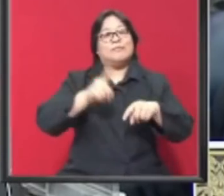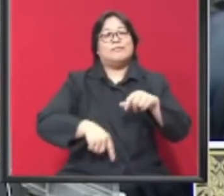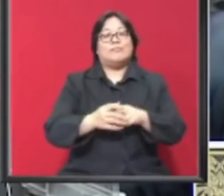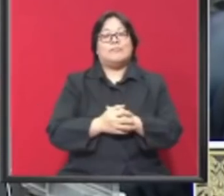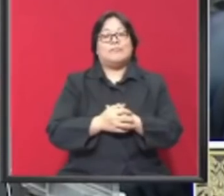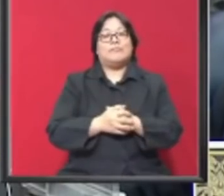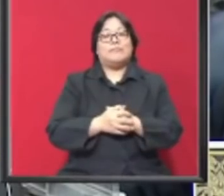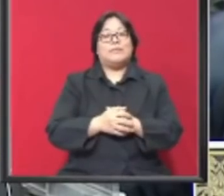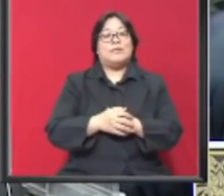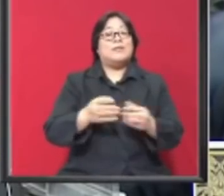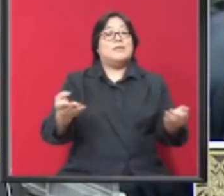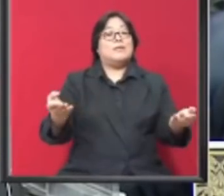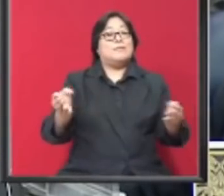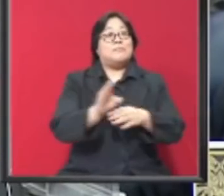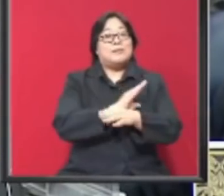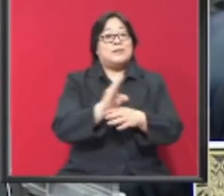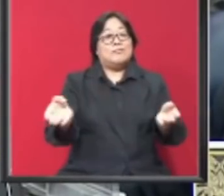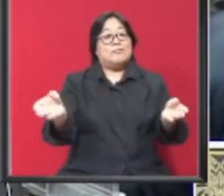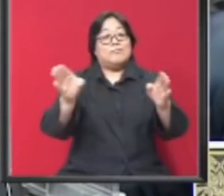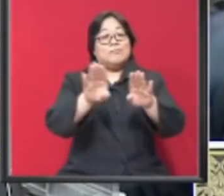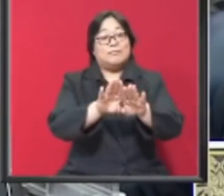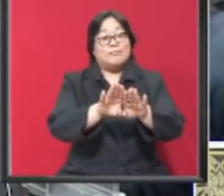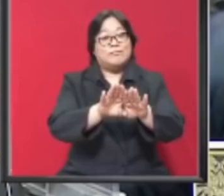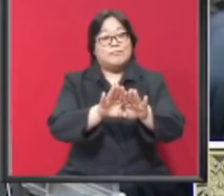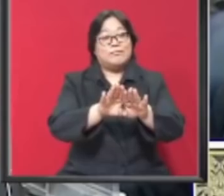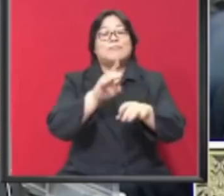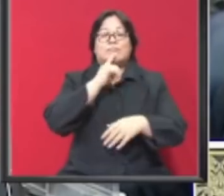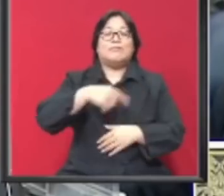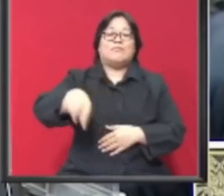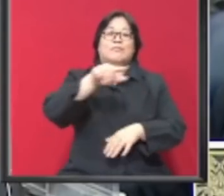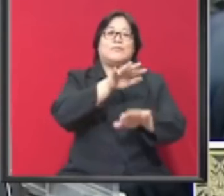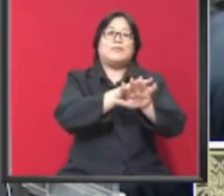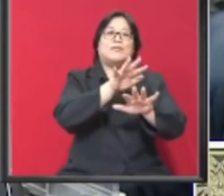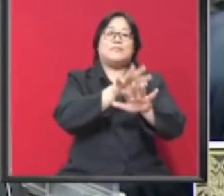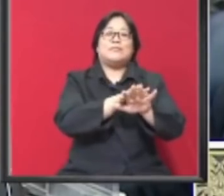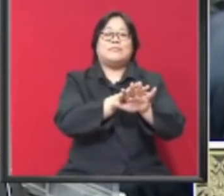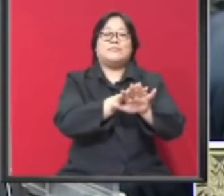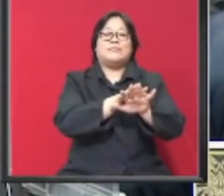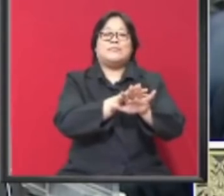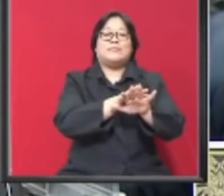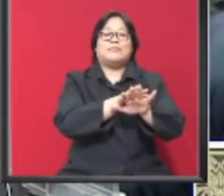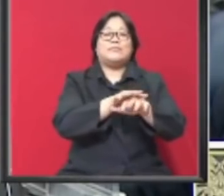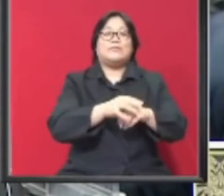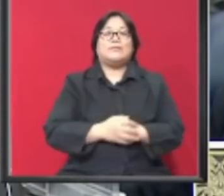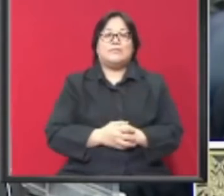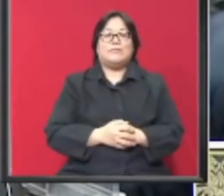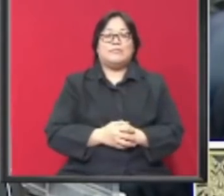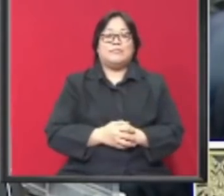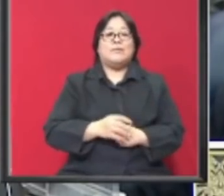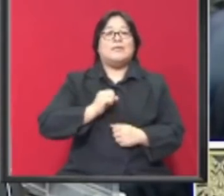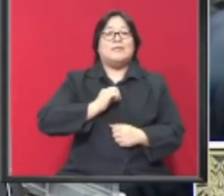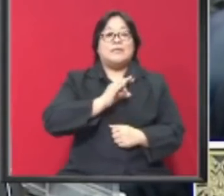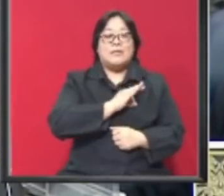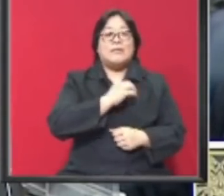apabila perniagaan gulung tikar ramailah yang ramailah kaki